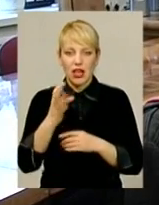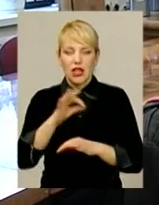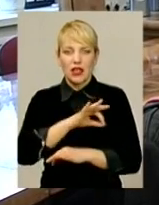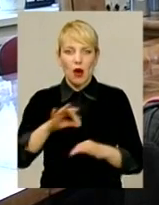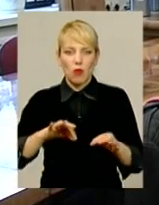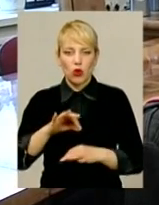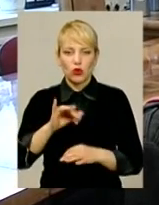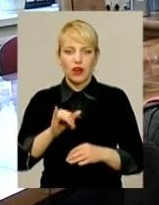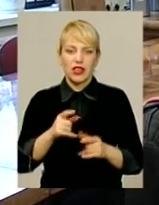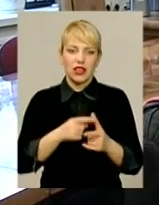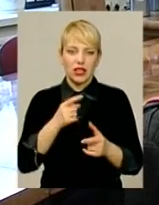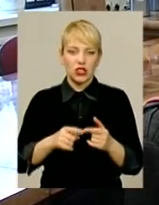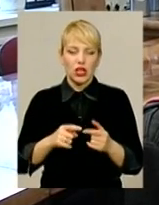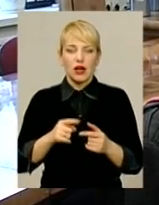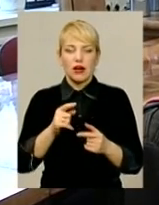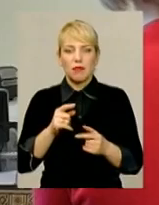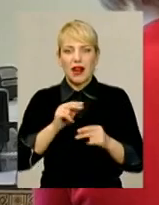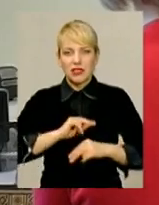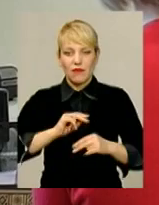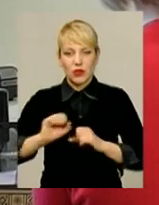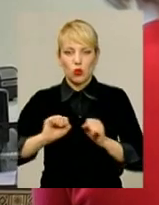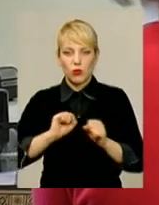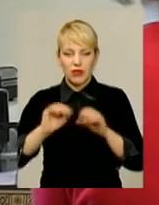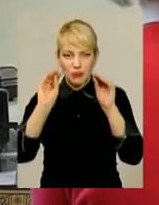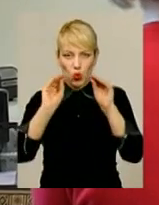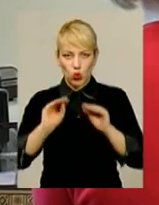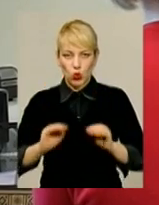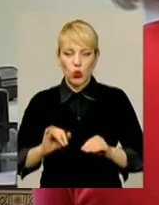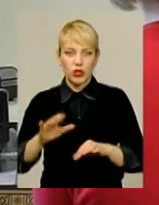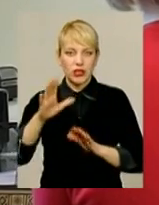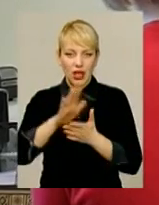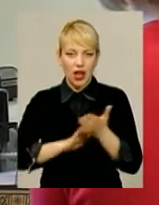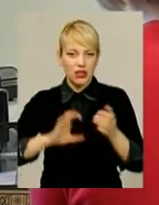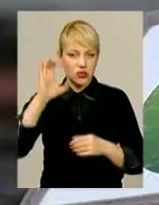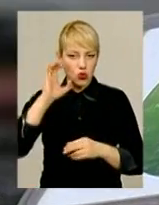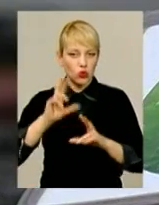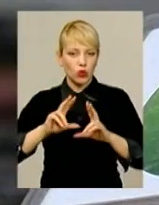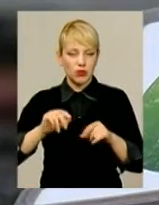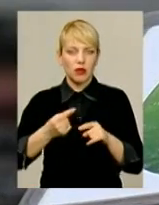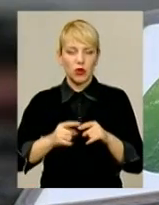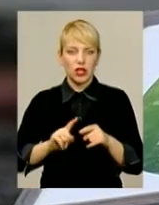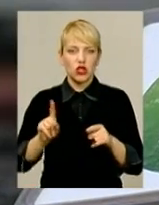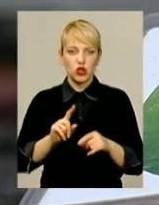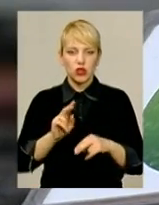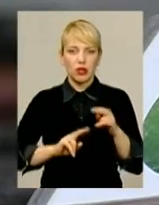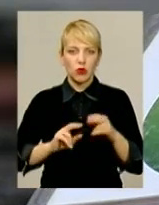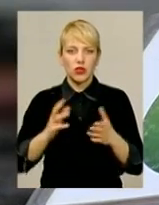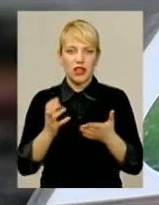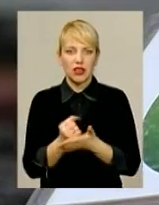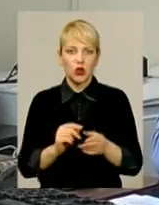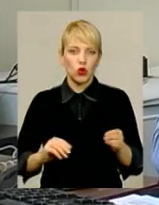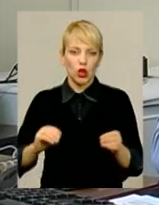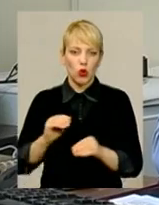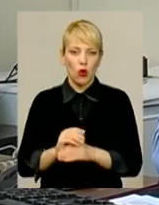чи підрядника працівники управління складають протокол. А далі слухають обіцянки про те, що забудовник знайде додаткову